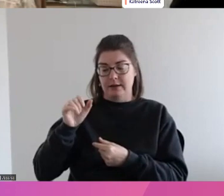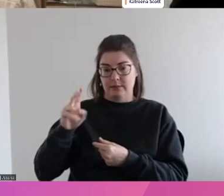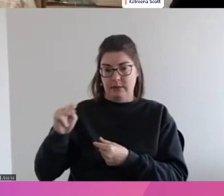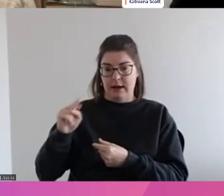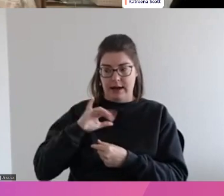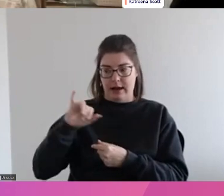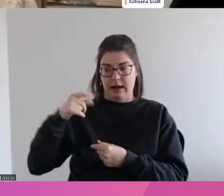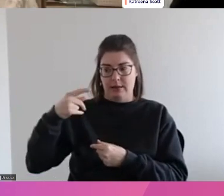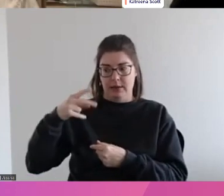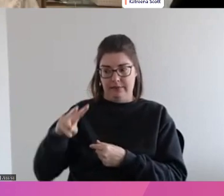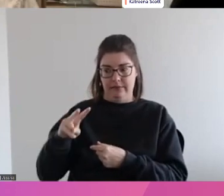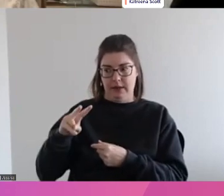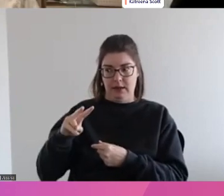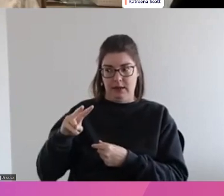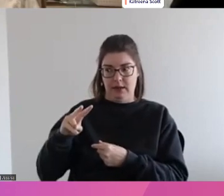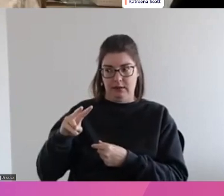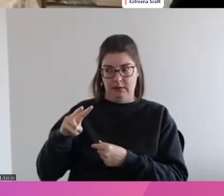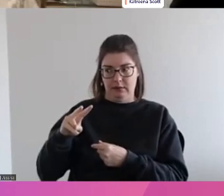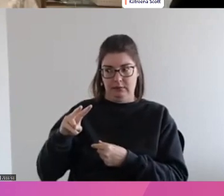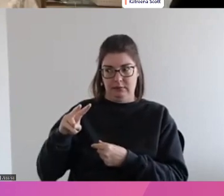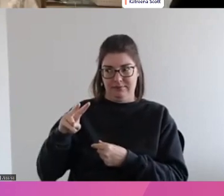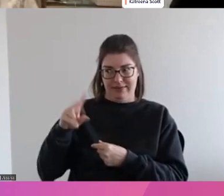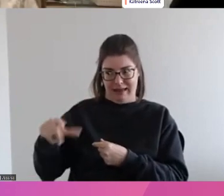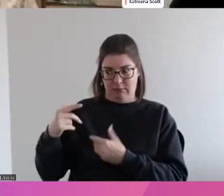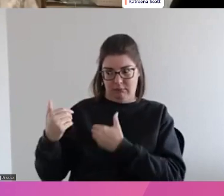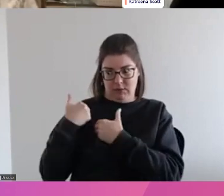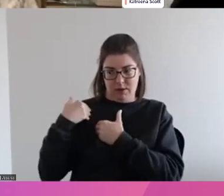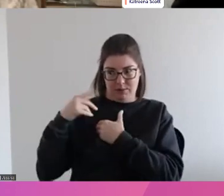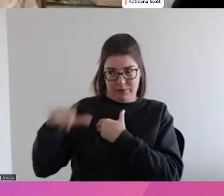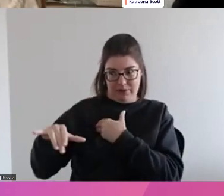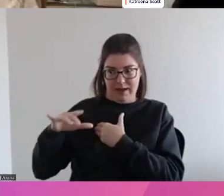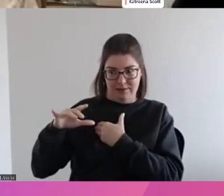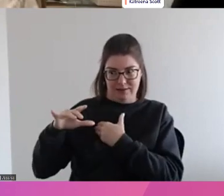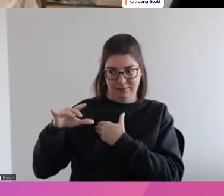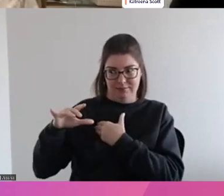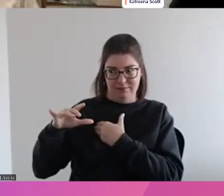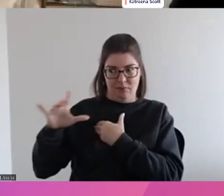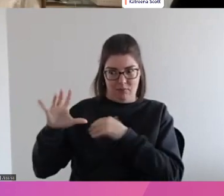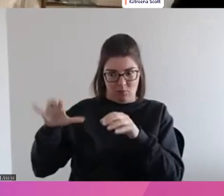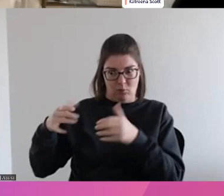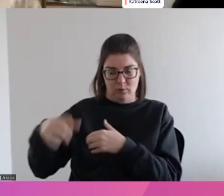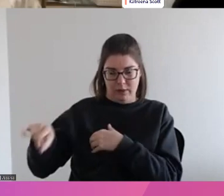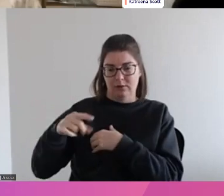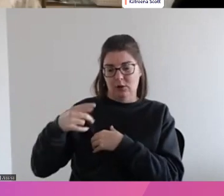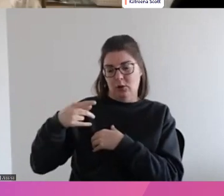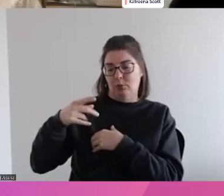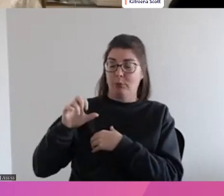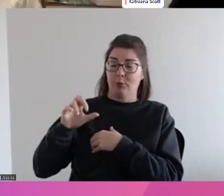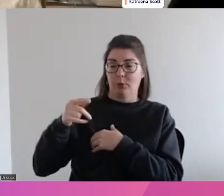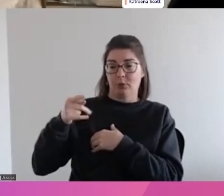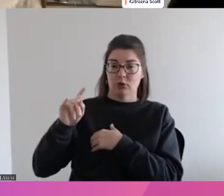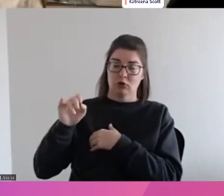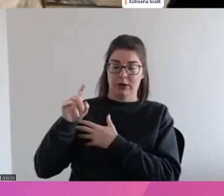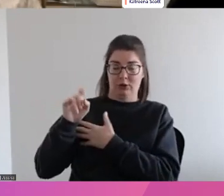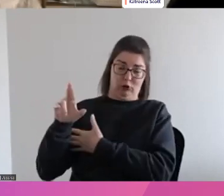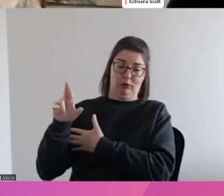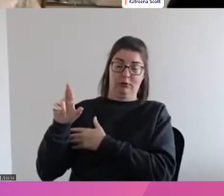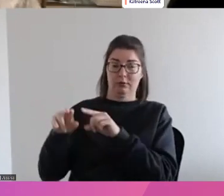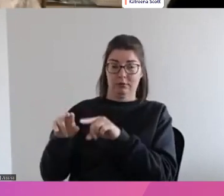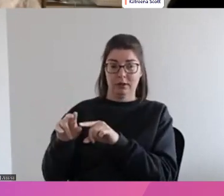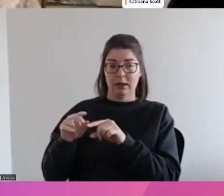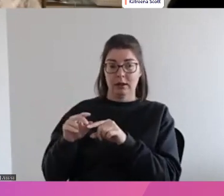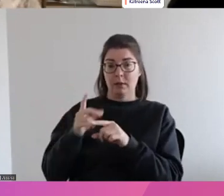pour les femmes et aussi des groupes pour les agresseurs, pour les aux auteurs de violences conjugales.